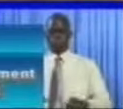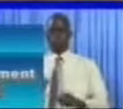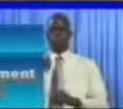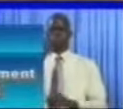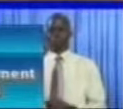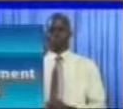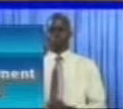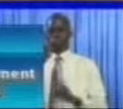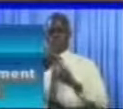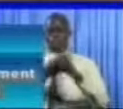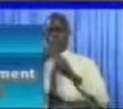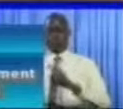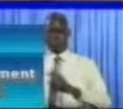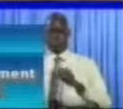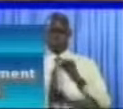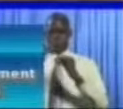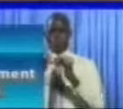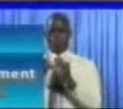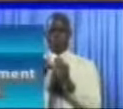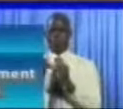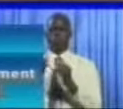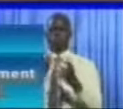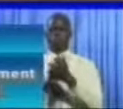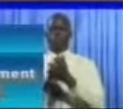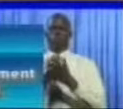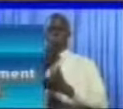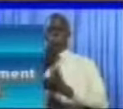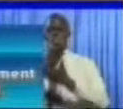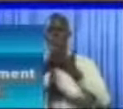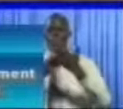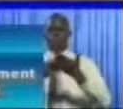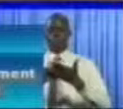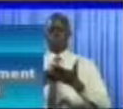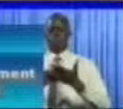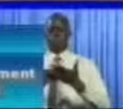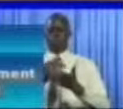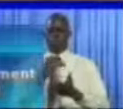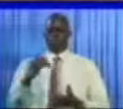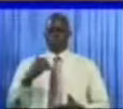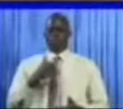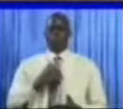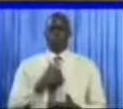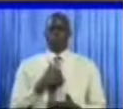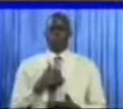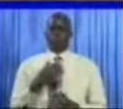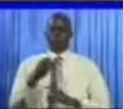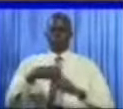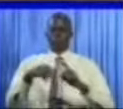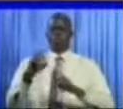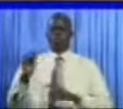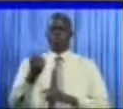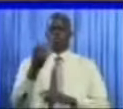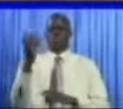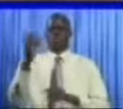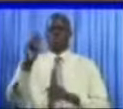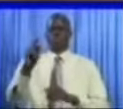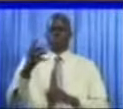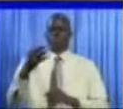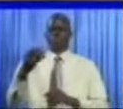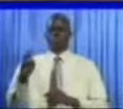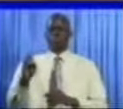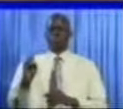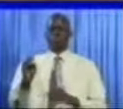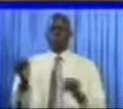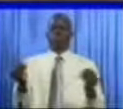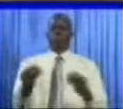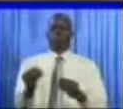pour finir ce tronçon et il y a environ 17 km où il n'y